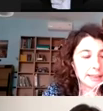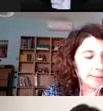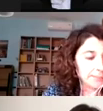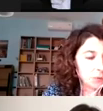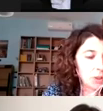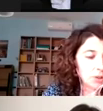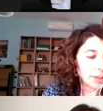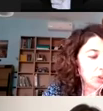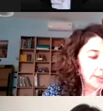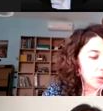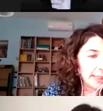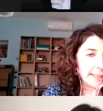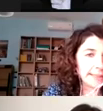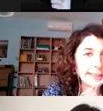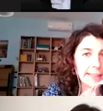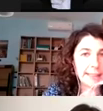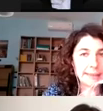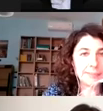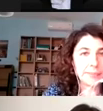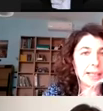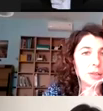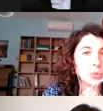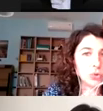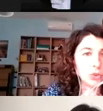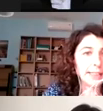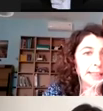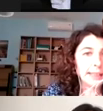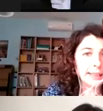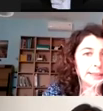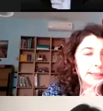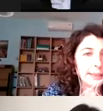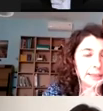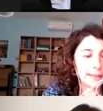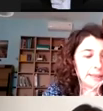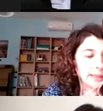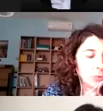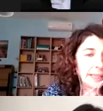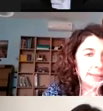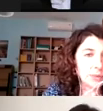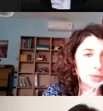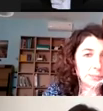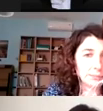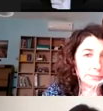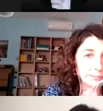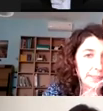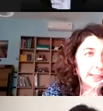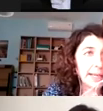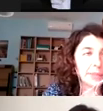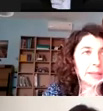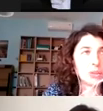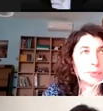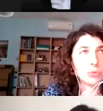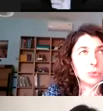ehm quello che ci siamo chiesti se ehm alla luce eh di eh dell'attuale situazione mh